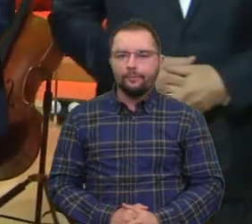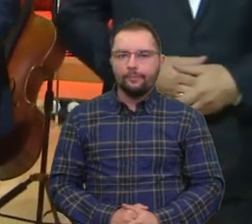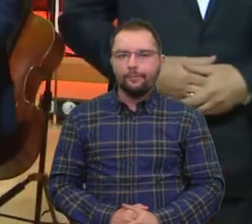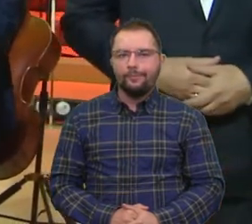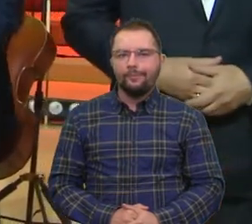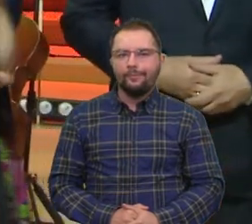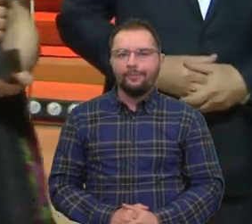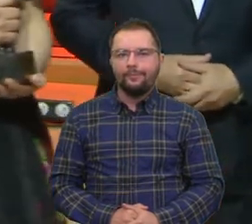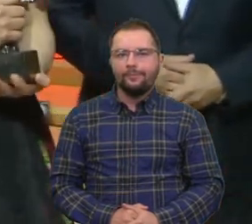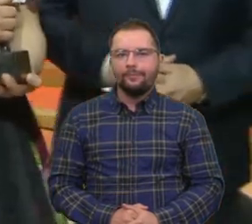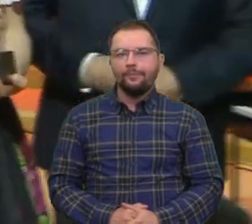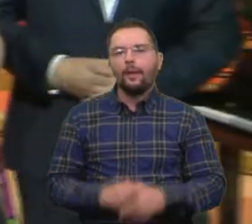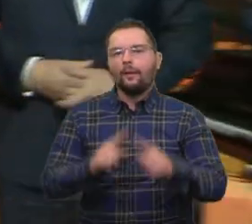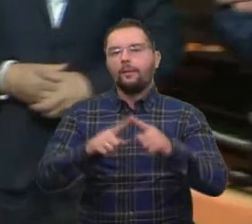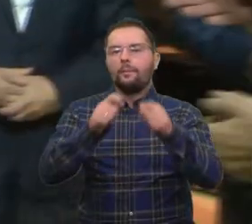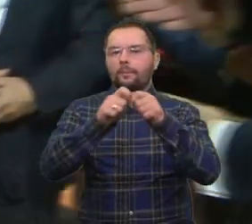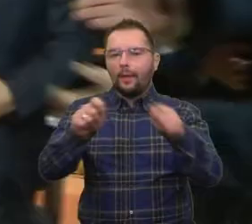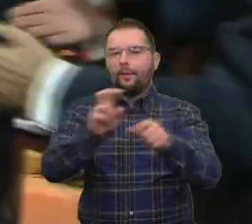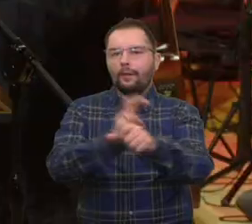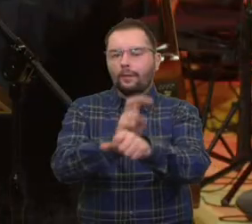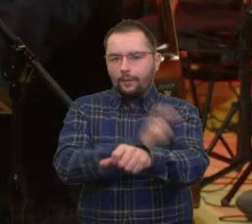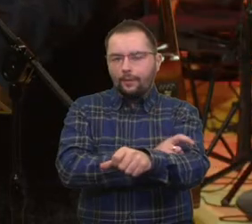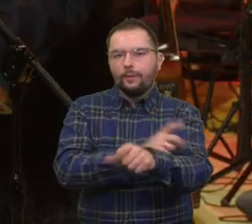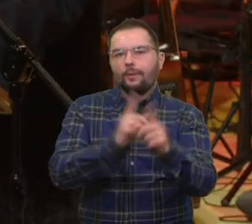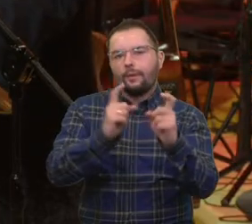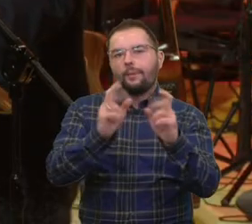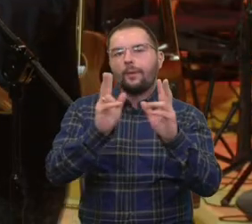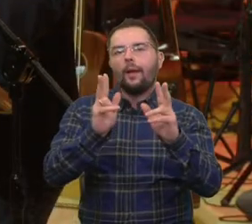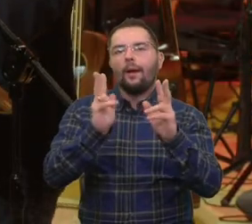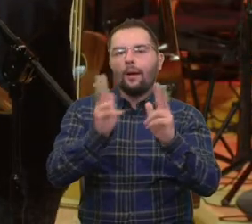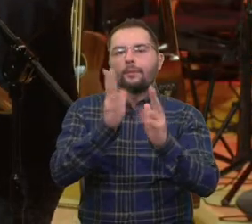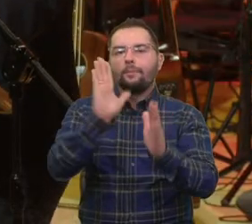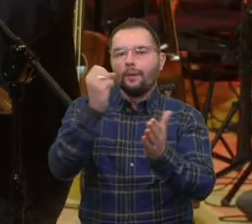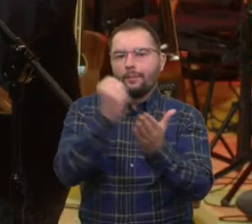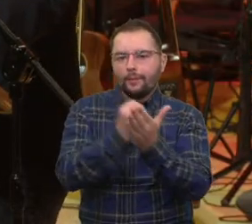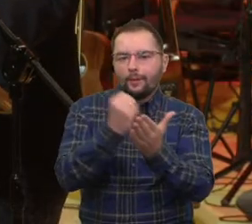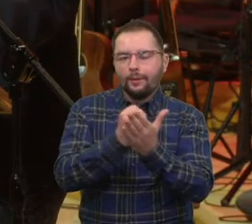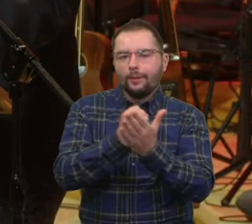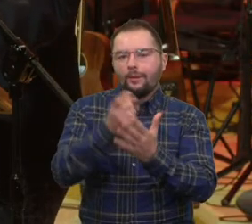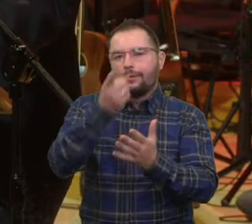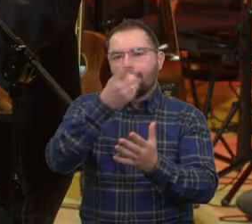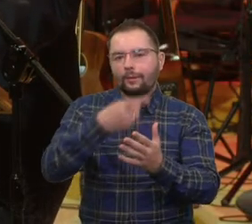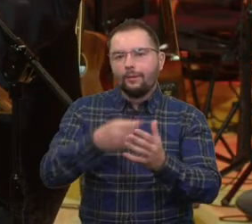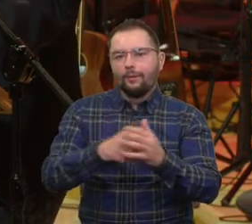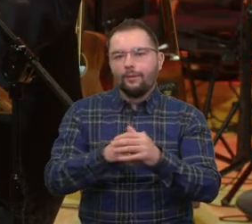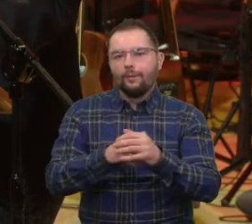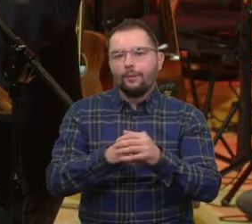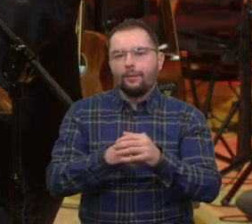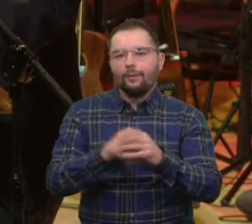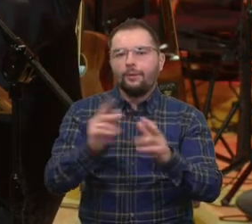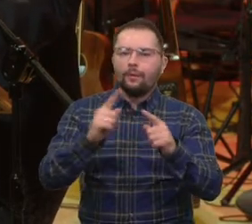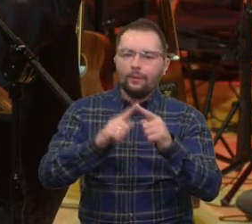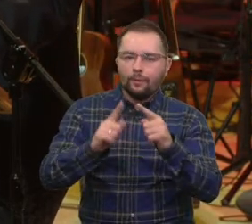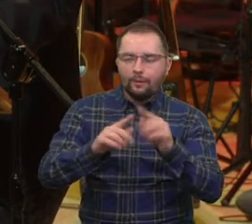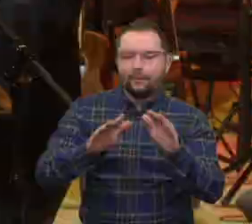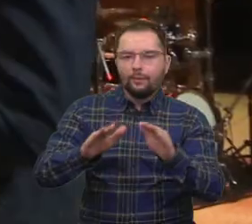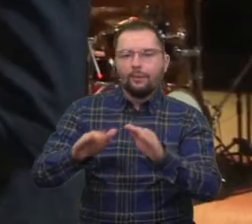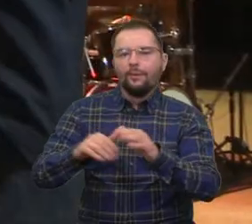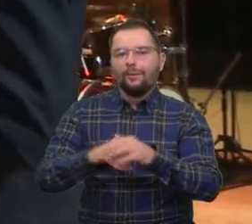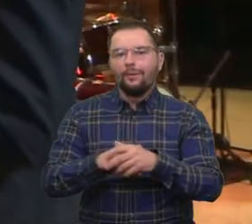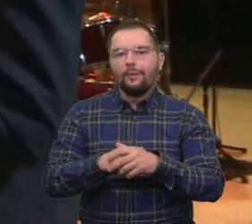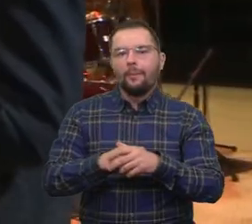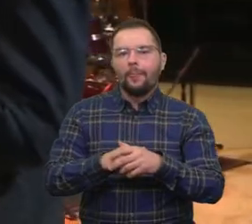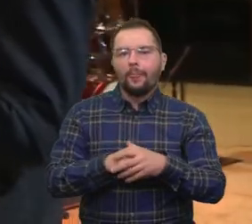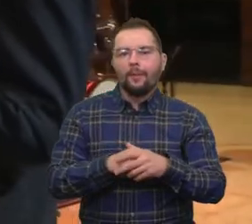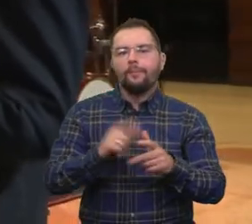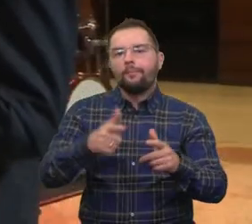Muszą Państwo wybaczyć te techniczne przerwy, ale realizacja telewizyjna ma swoje prawa. Chcielibyśmy to wszystko uwiecznić, więc trochę nam pan operator poprzeszkadza, co nie